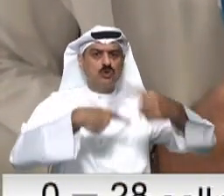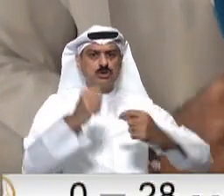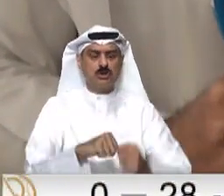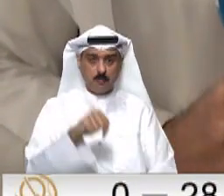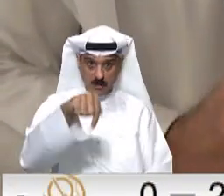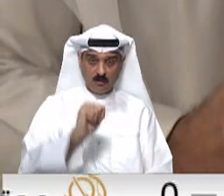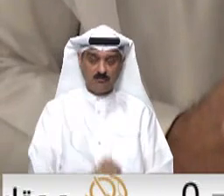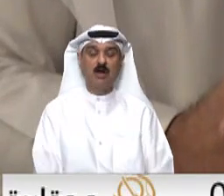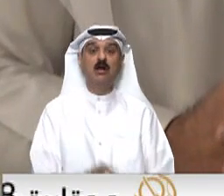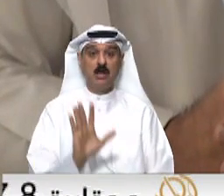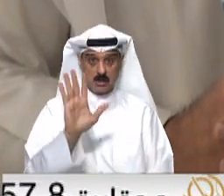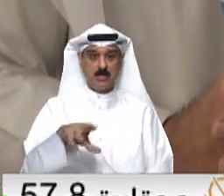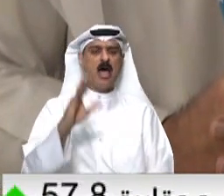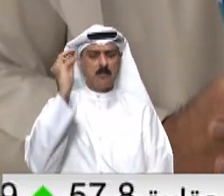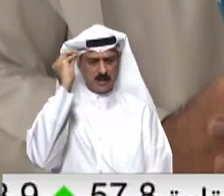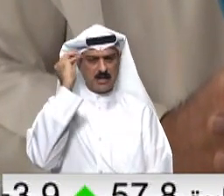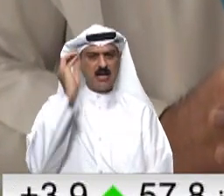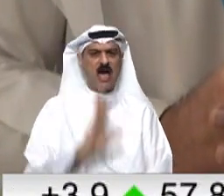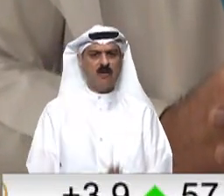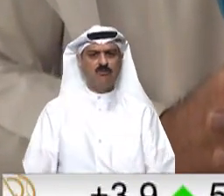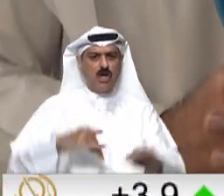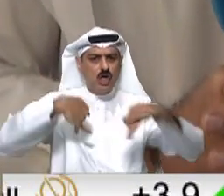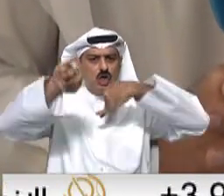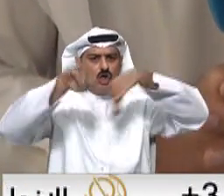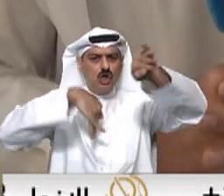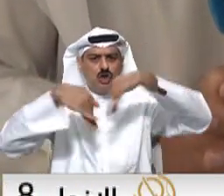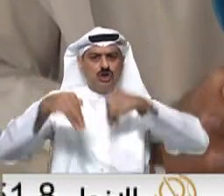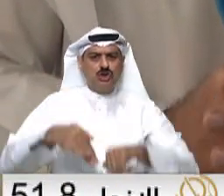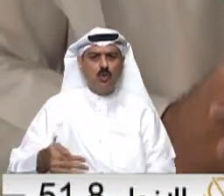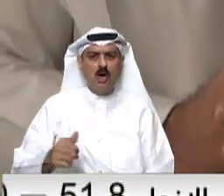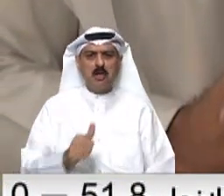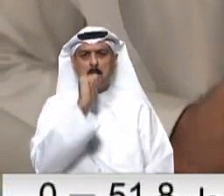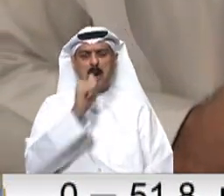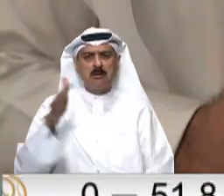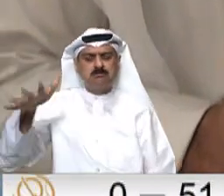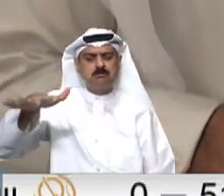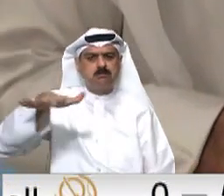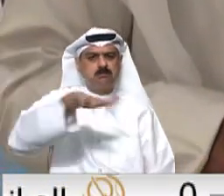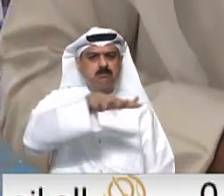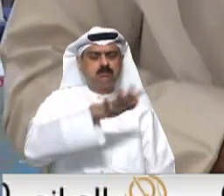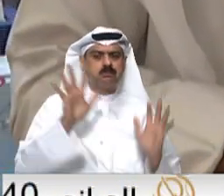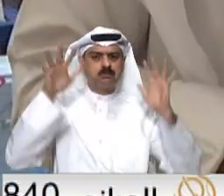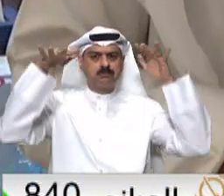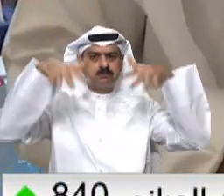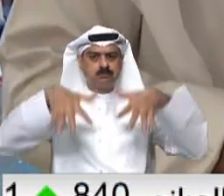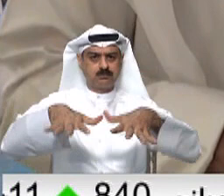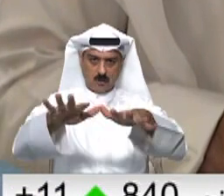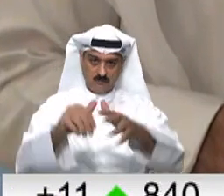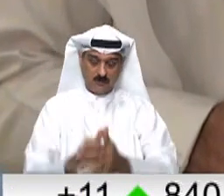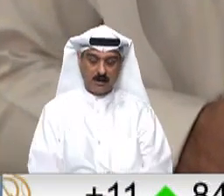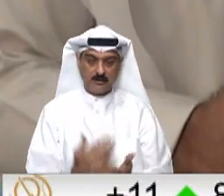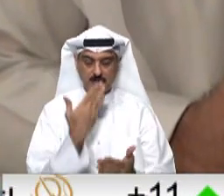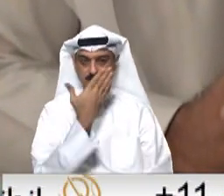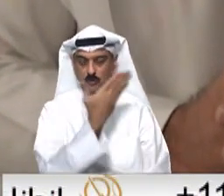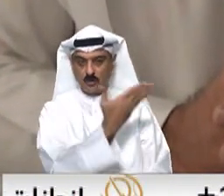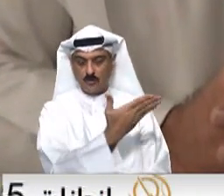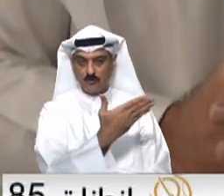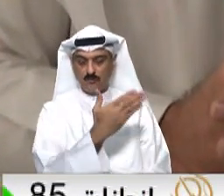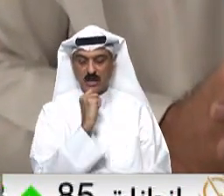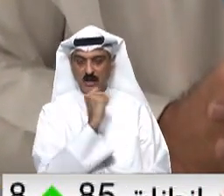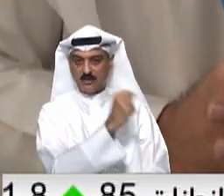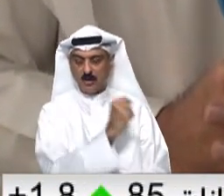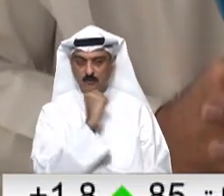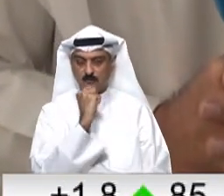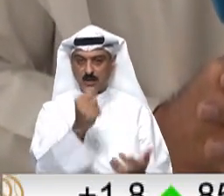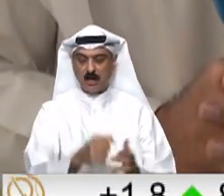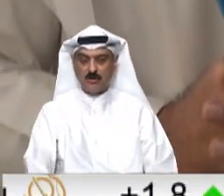بعض يعني المناطق؟ كل ذلك وأكثر سيكون حاضرا معنا مع الحديث الذي سيجمعنا مع المهندس فارس الدقاسي